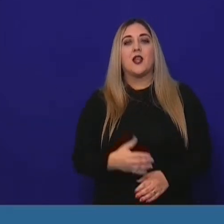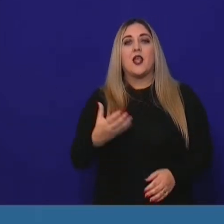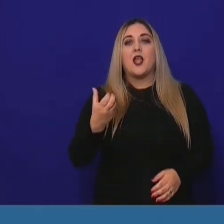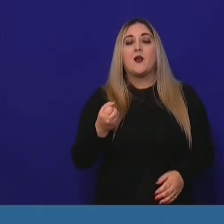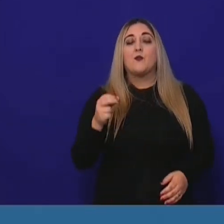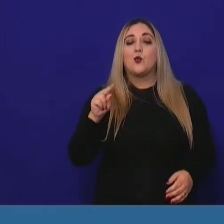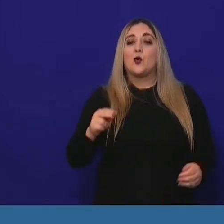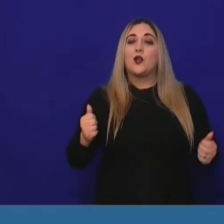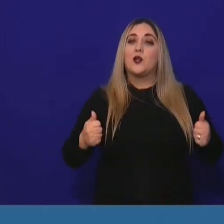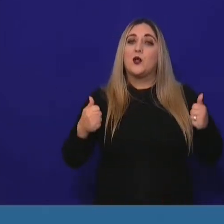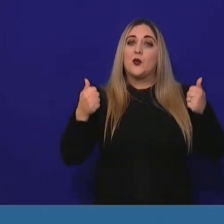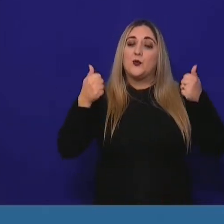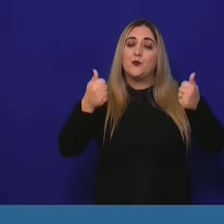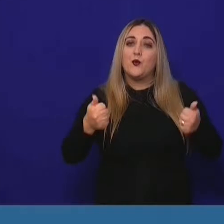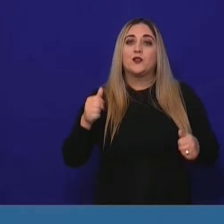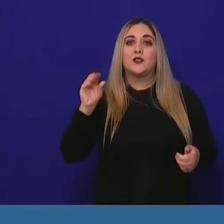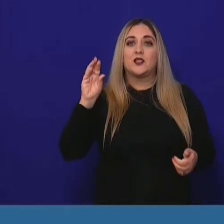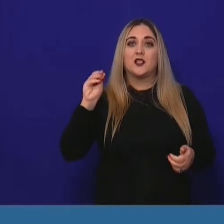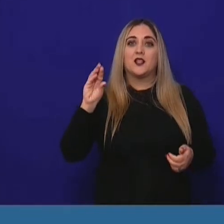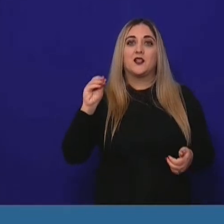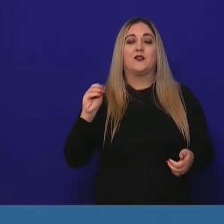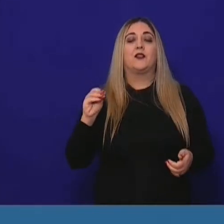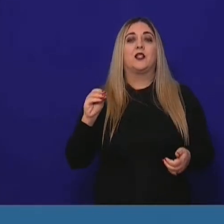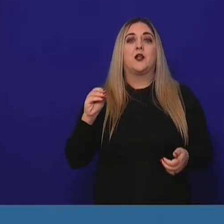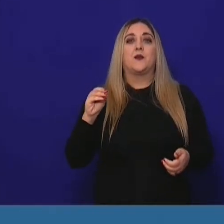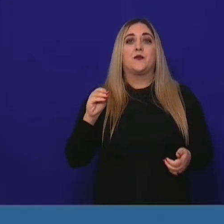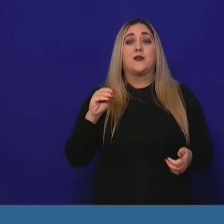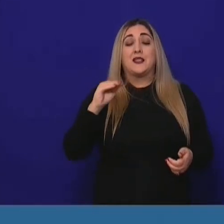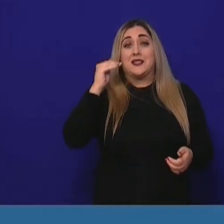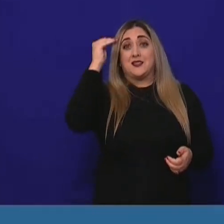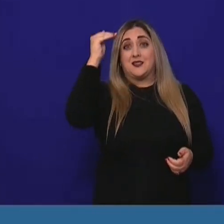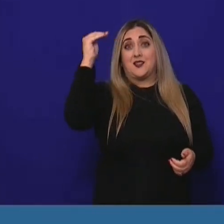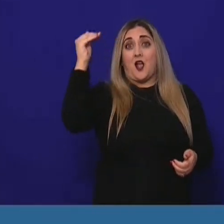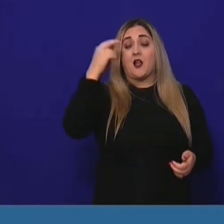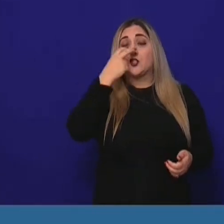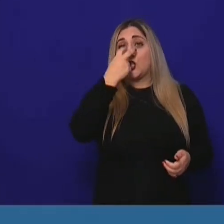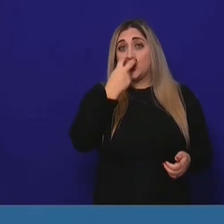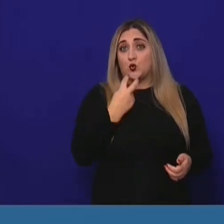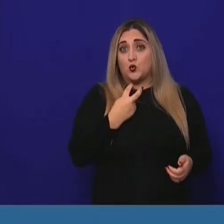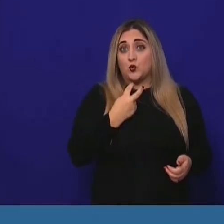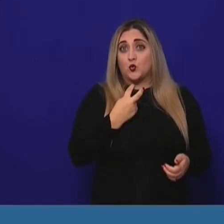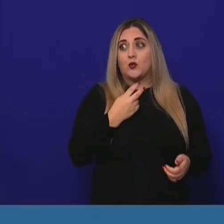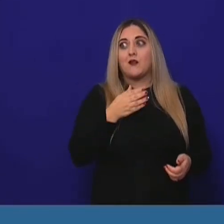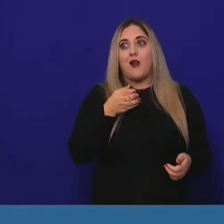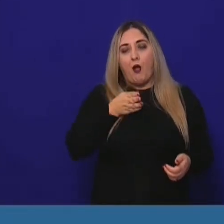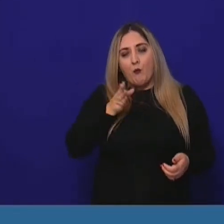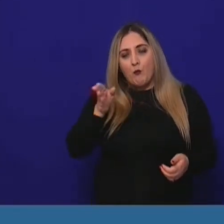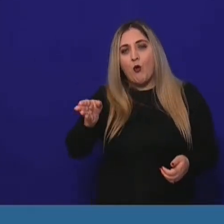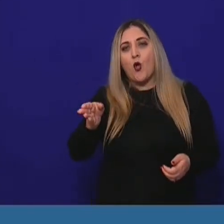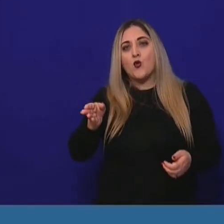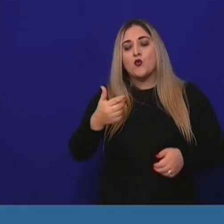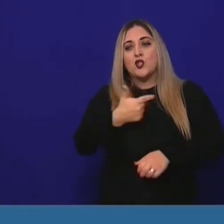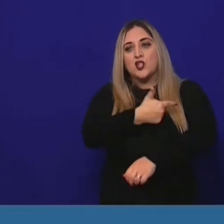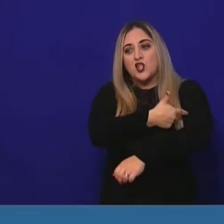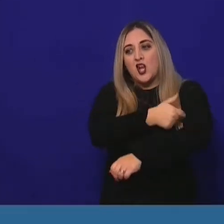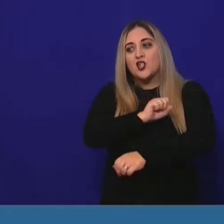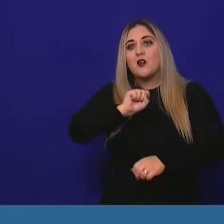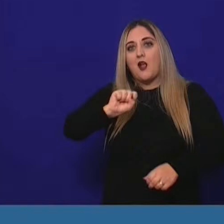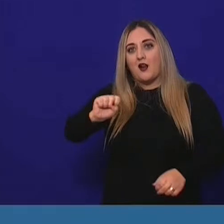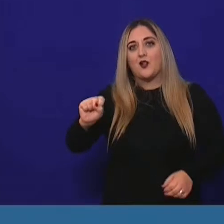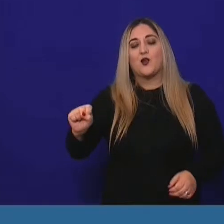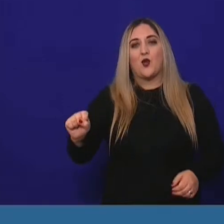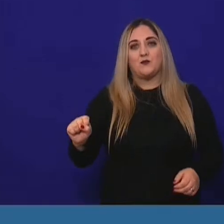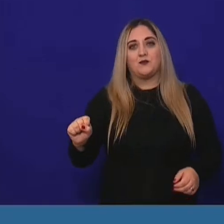għandna importanti ħafna dawk in-nies li huma fid-djar tal-anzjani fejn ħankunu qegħdin immorru fid-djar tal-anzjani stess biex propju nkun